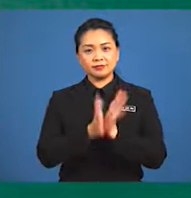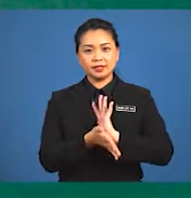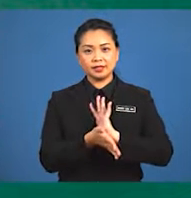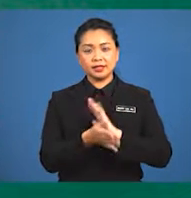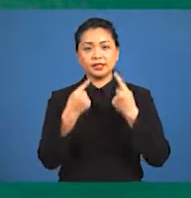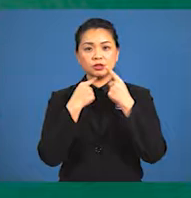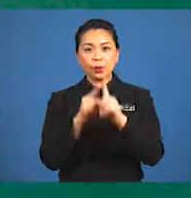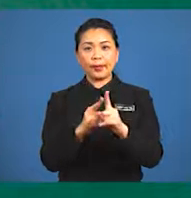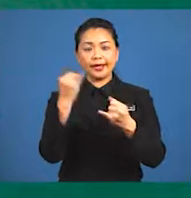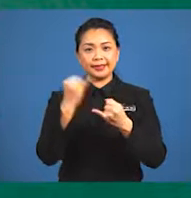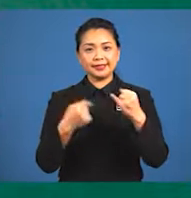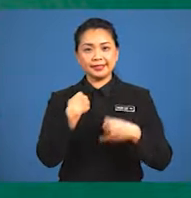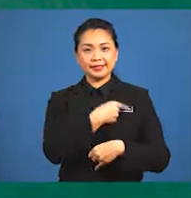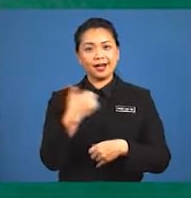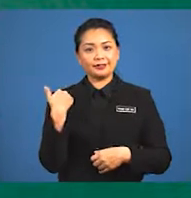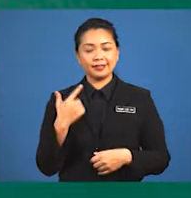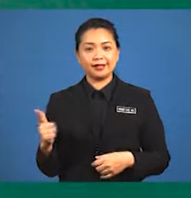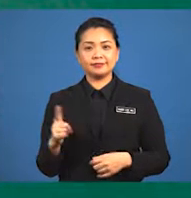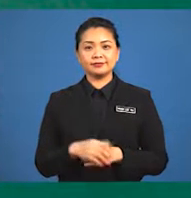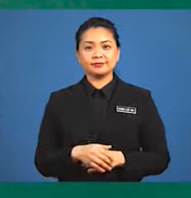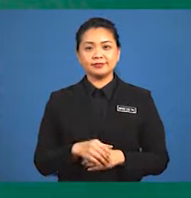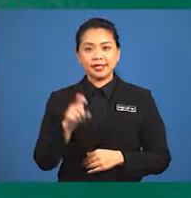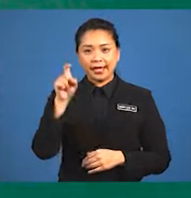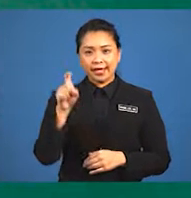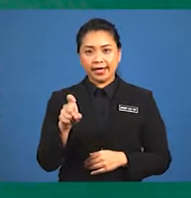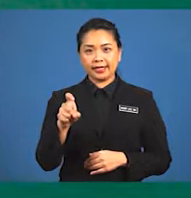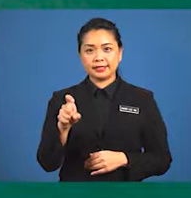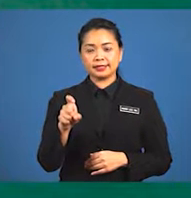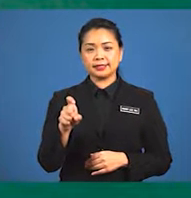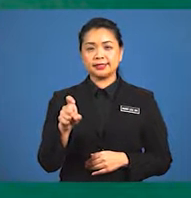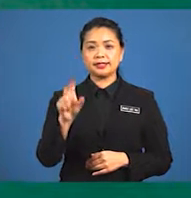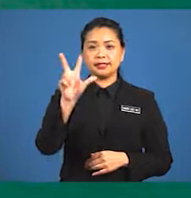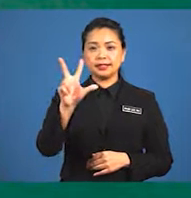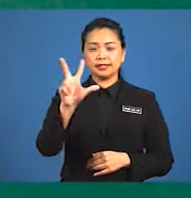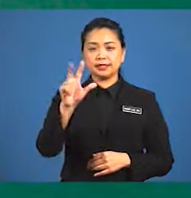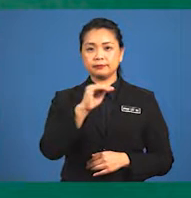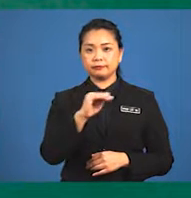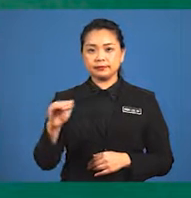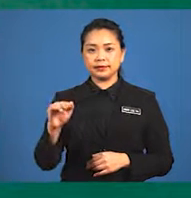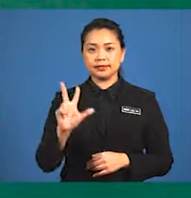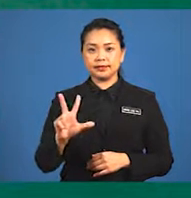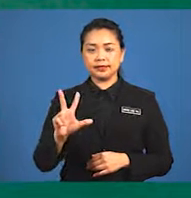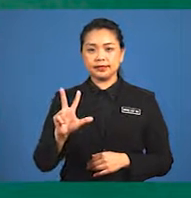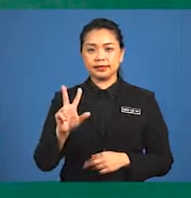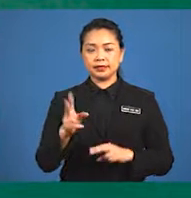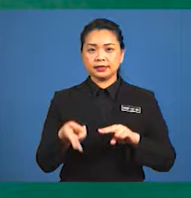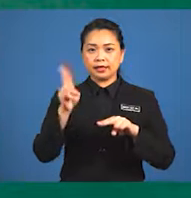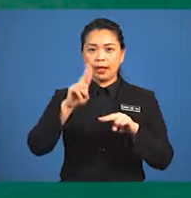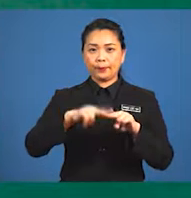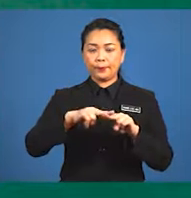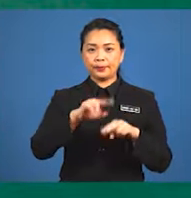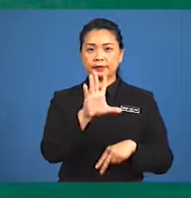Maka, jawapan akhir kita ialah X kuasa 3 per 3